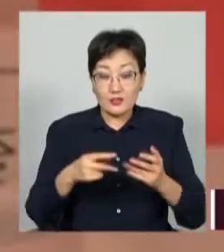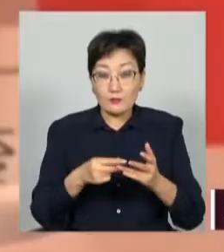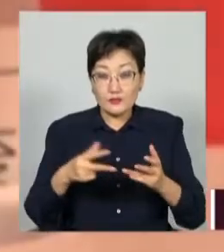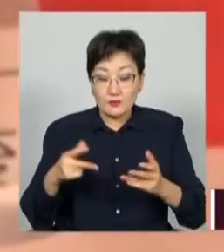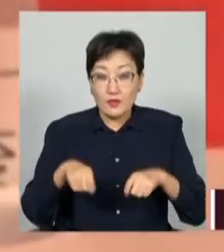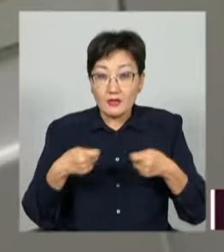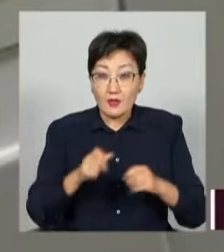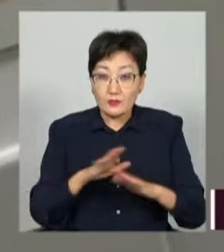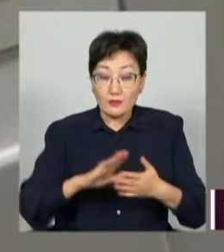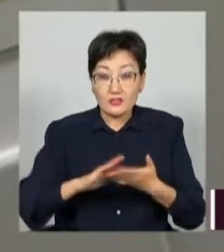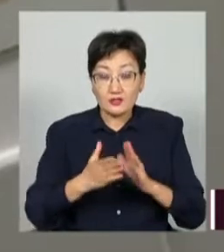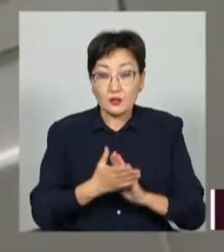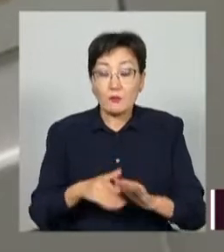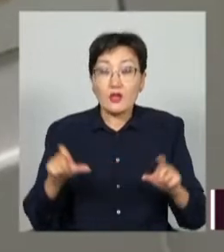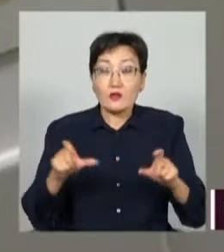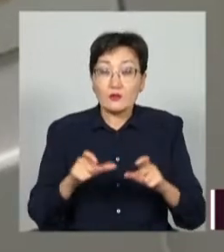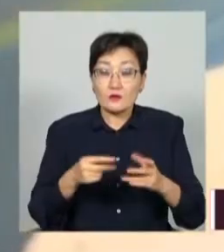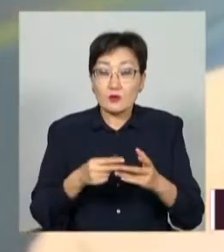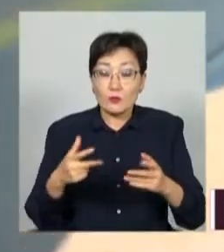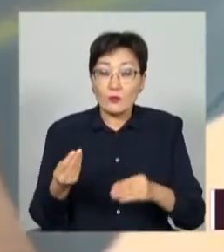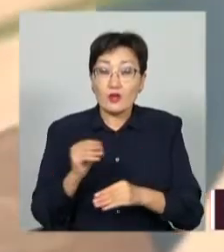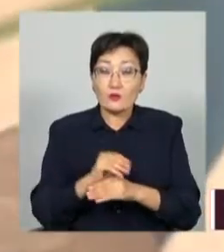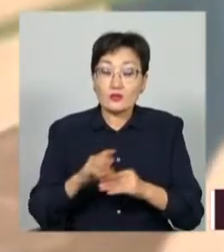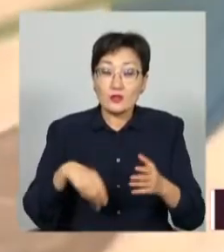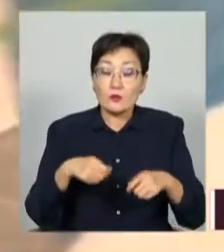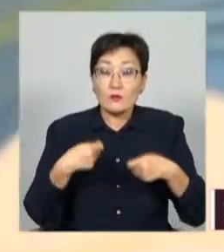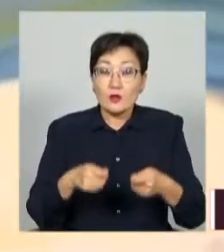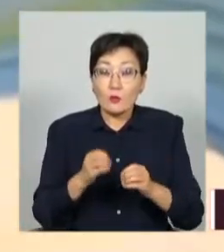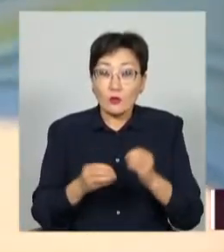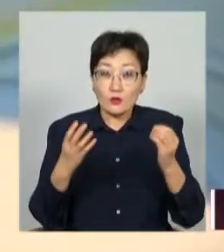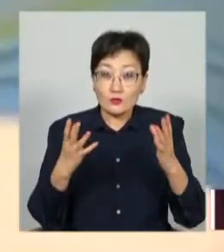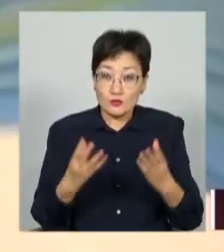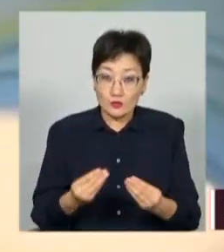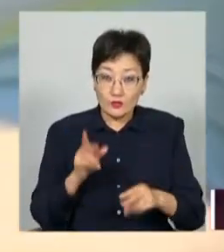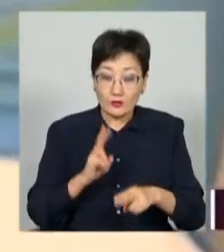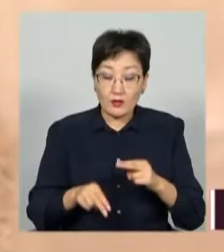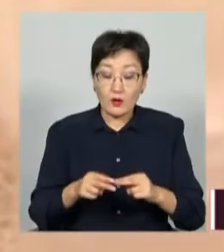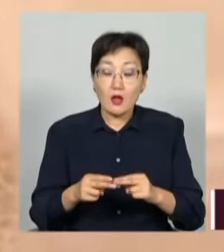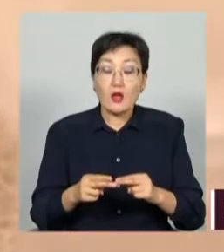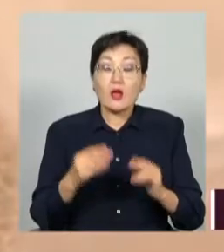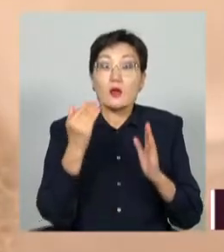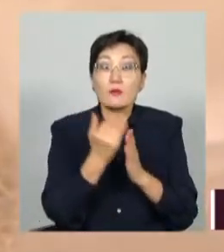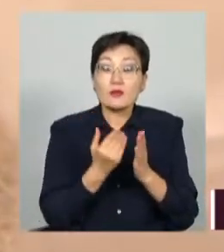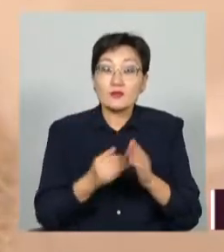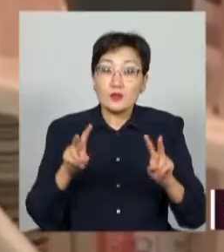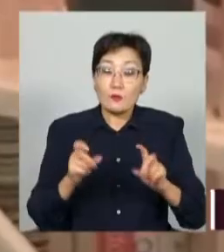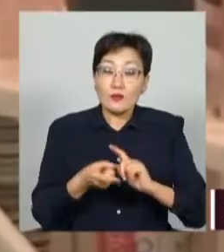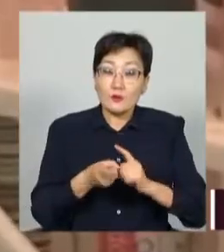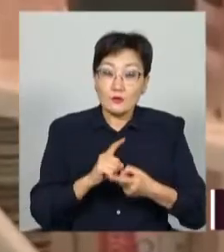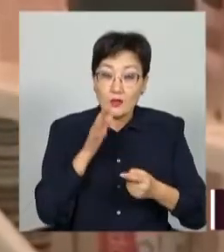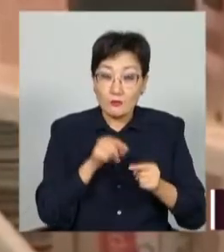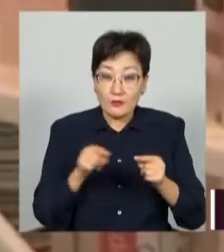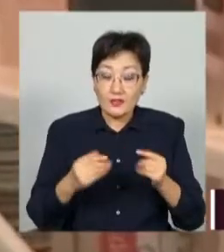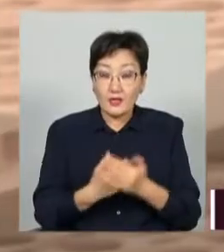тест тапсырылмаса, онда карантин тесті қосымша тапсырусыз 10-шы күн аяқталады. Бұл ашық қосымшасындағы мәртебенің өзгеру мерзімдері